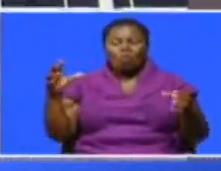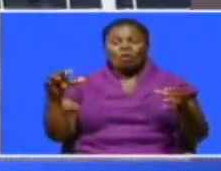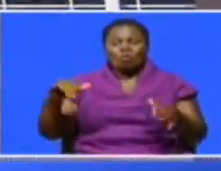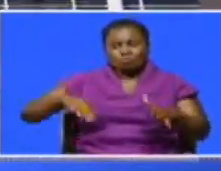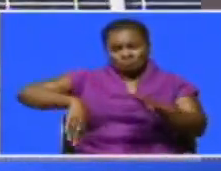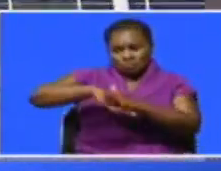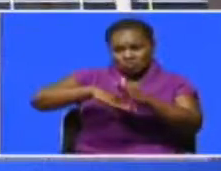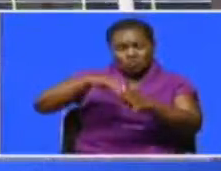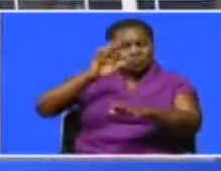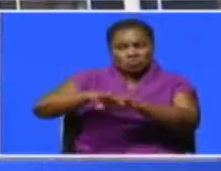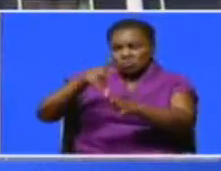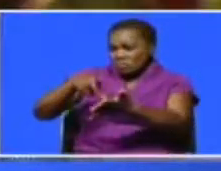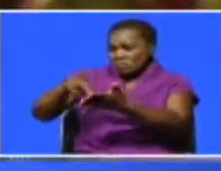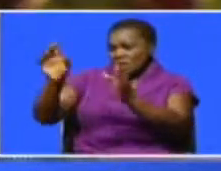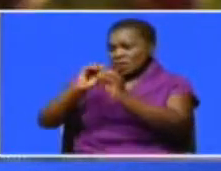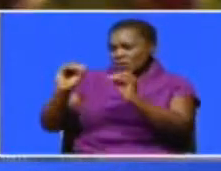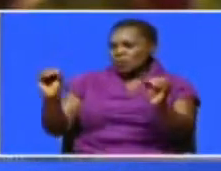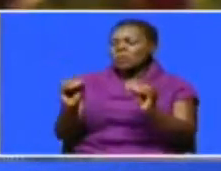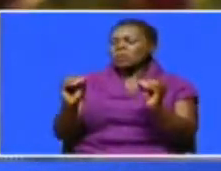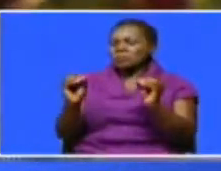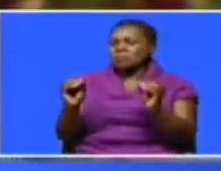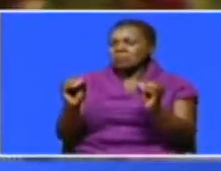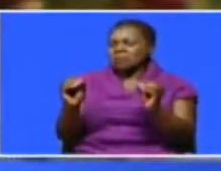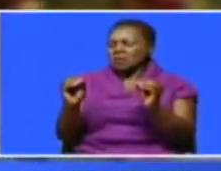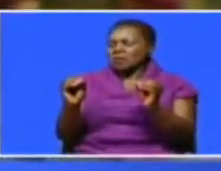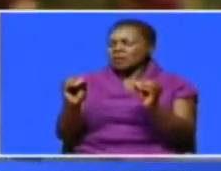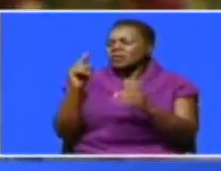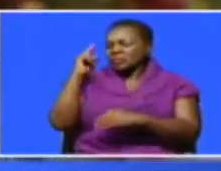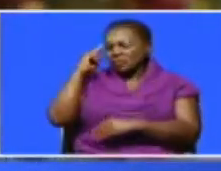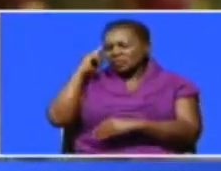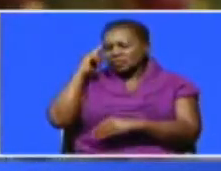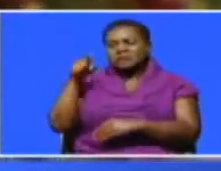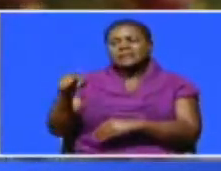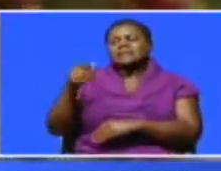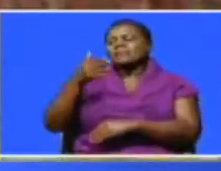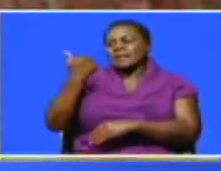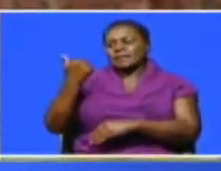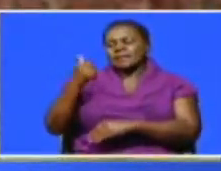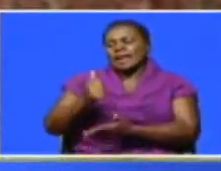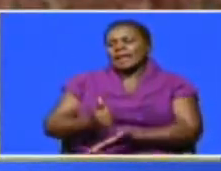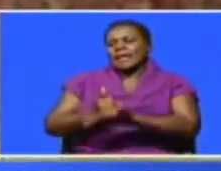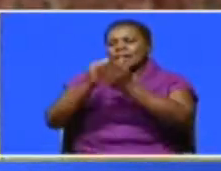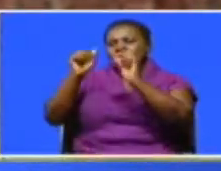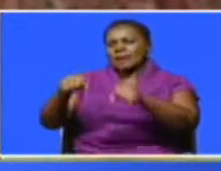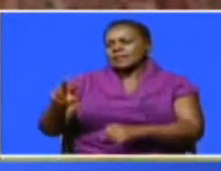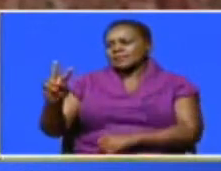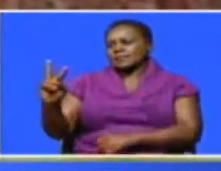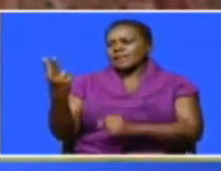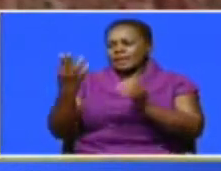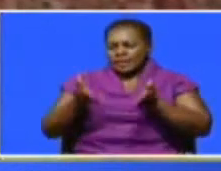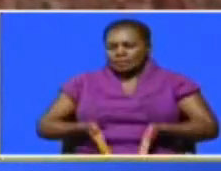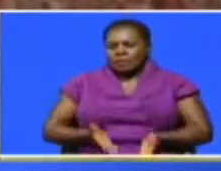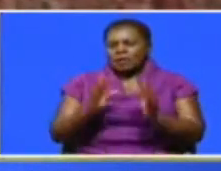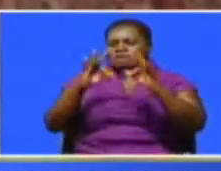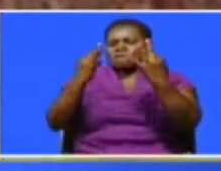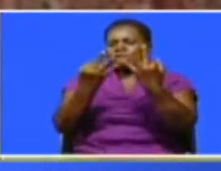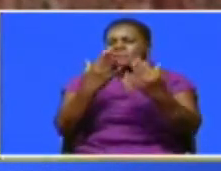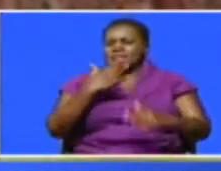ndege, hawajalipa kitu yoyote. So ilikuwa waliona like hii kitu kumbe inaweza msaidia. Ni second born kwa familia